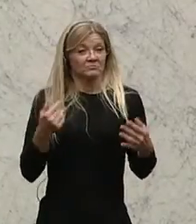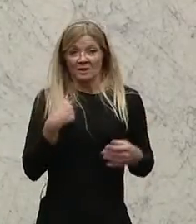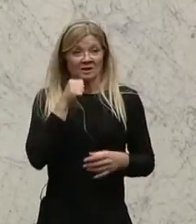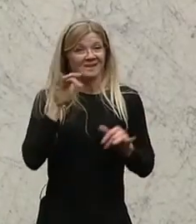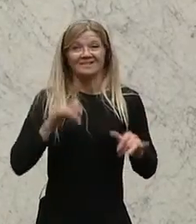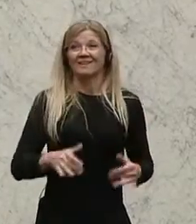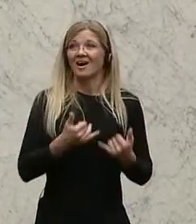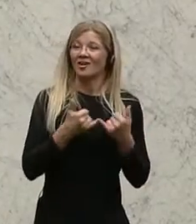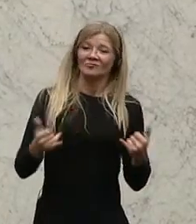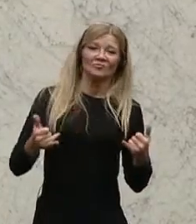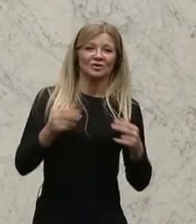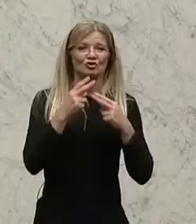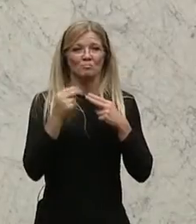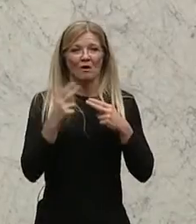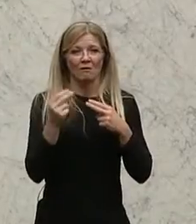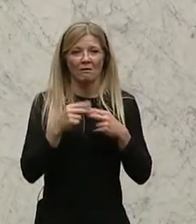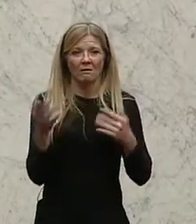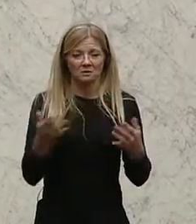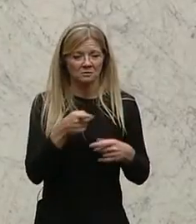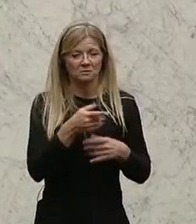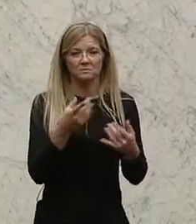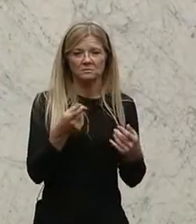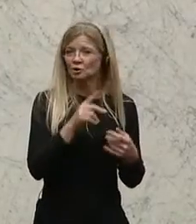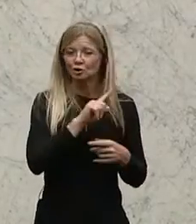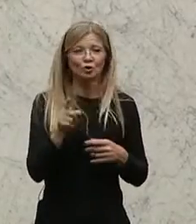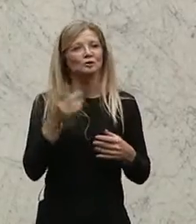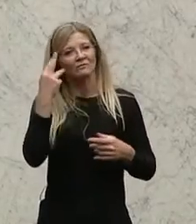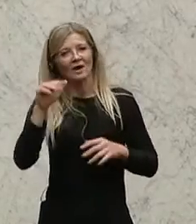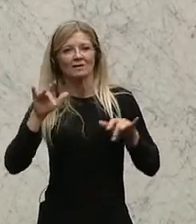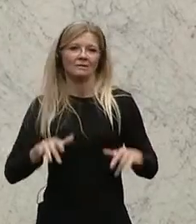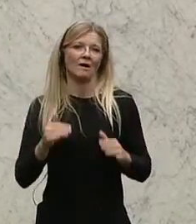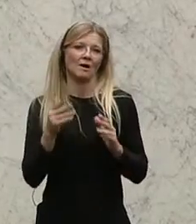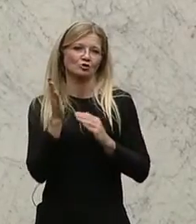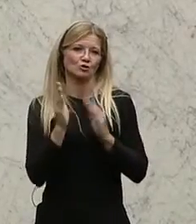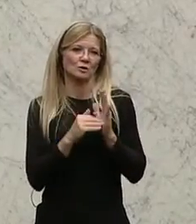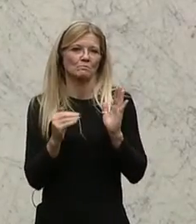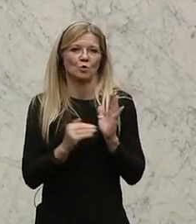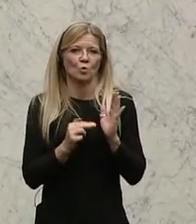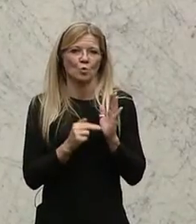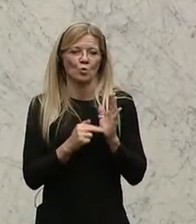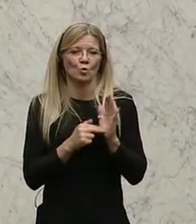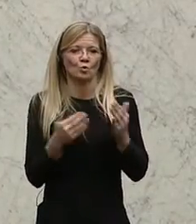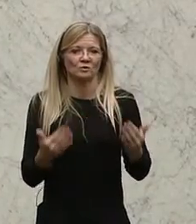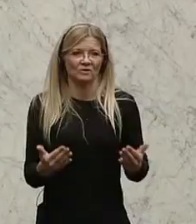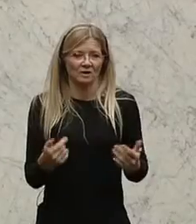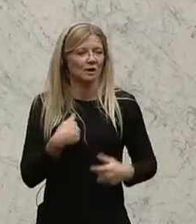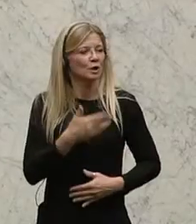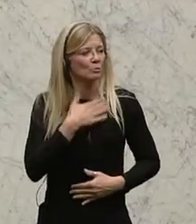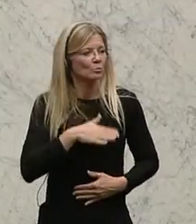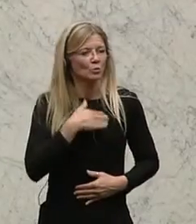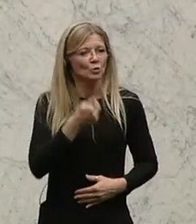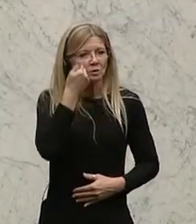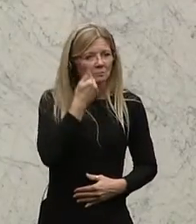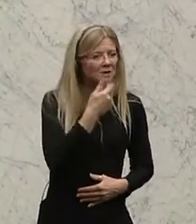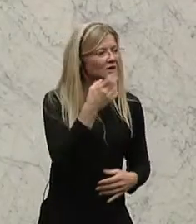aus Notwendigkeit, die im System ruht, Sie bitten, der schon